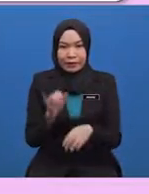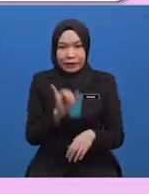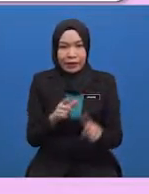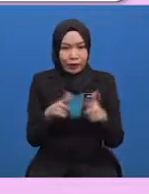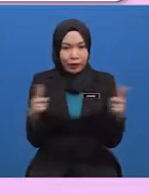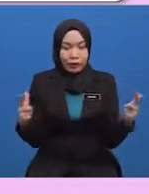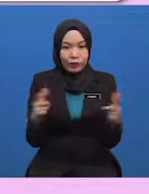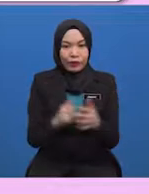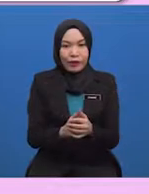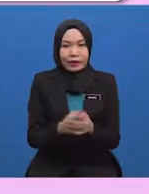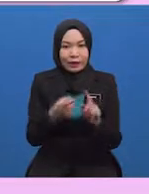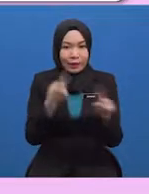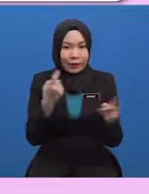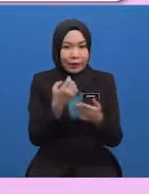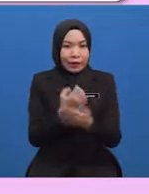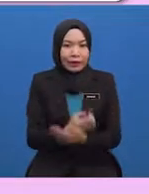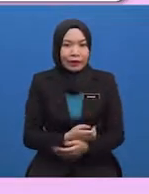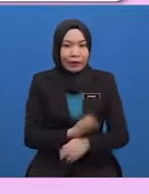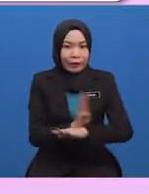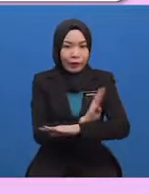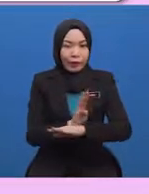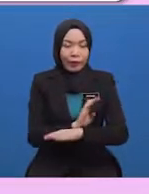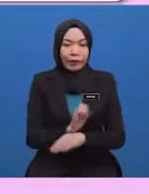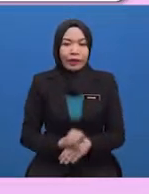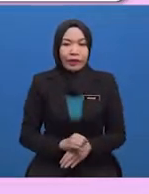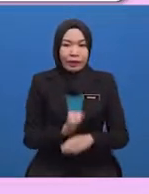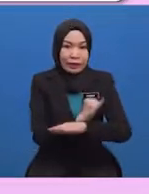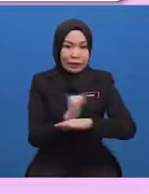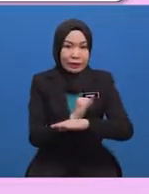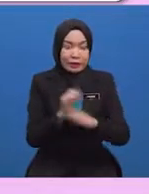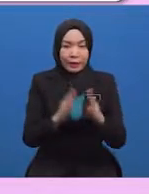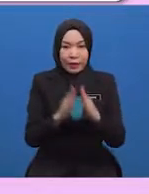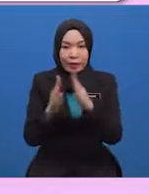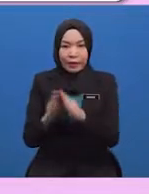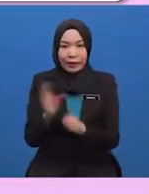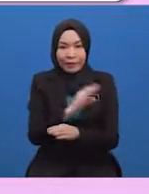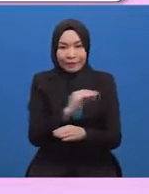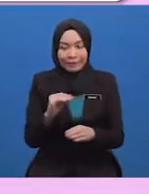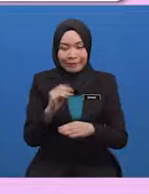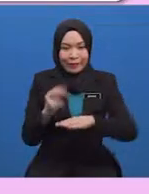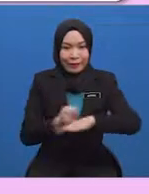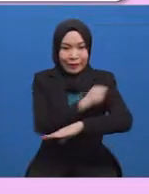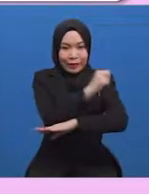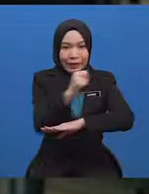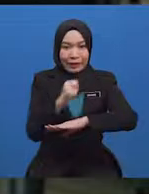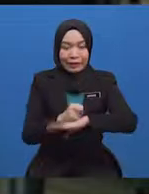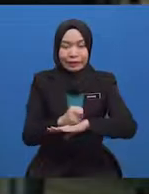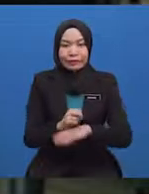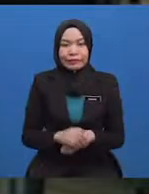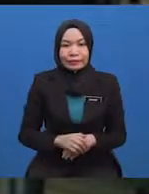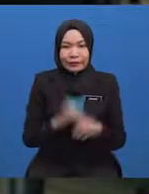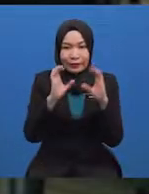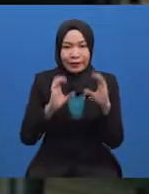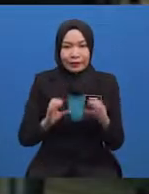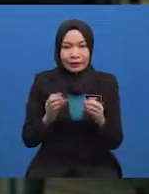atau pertanian. Strategi penjanaan sumber alam dan pembangunan tanah baharu